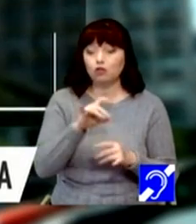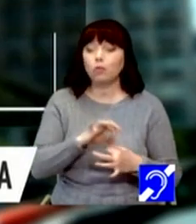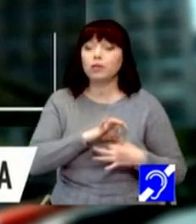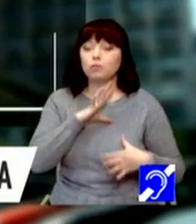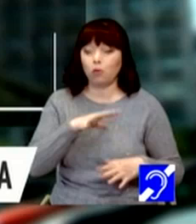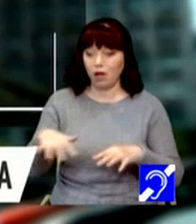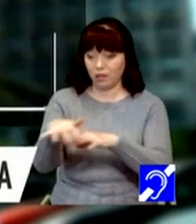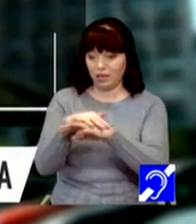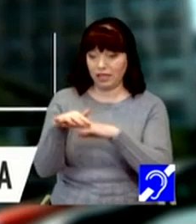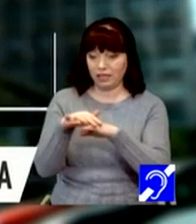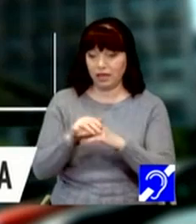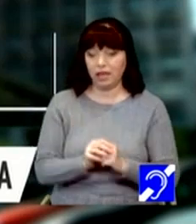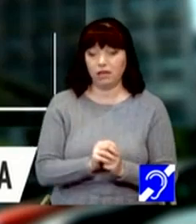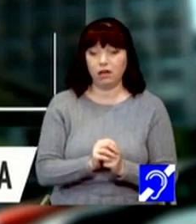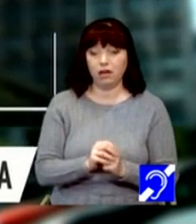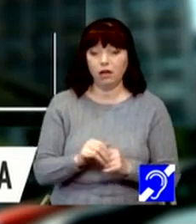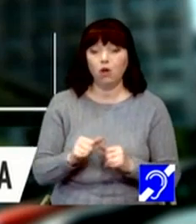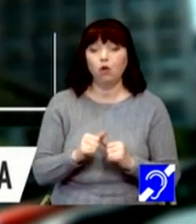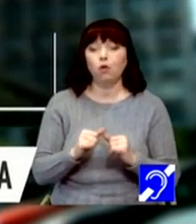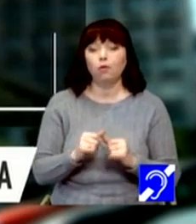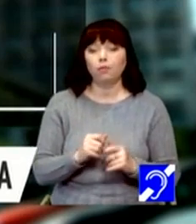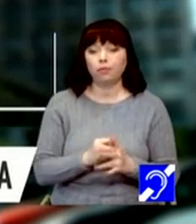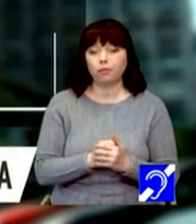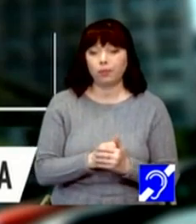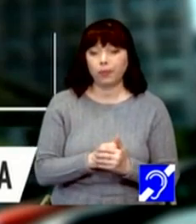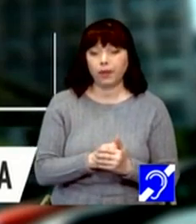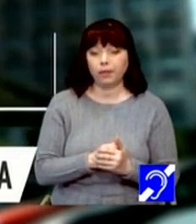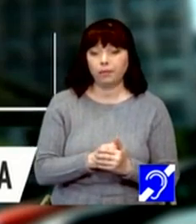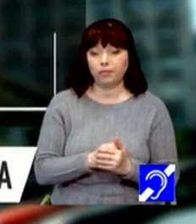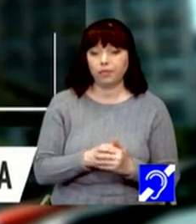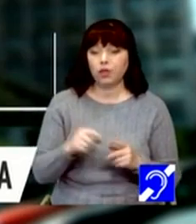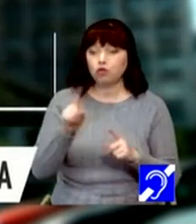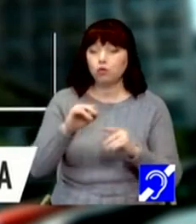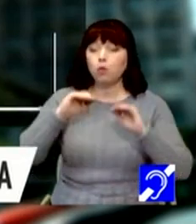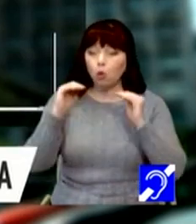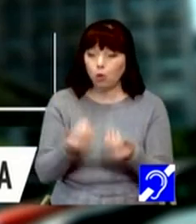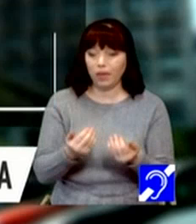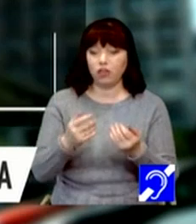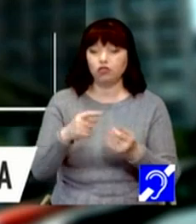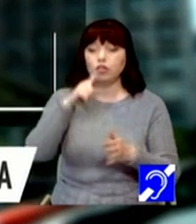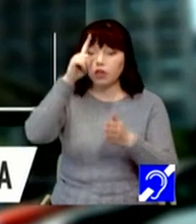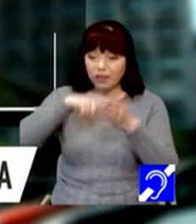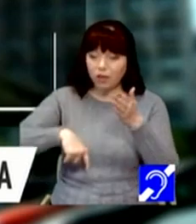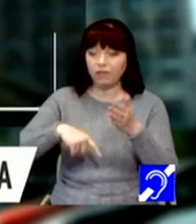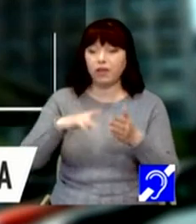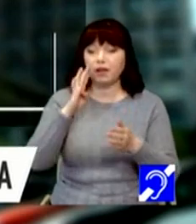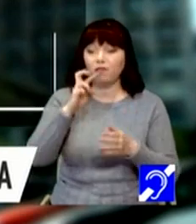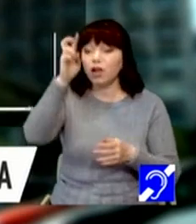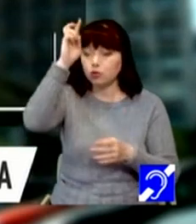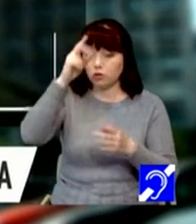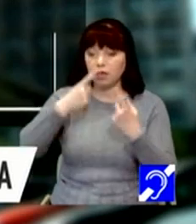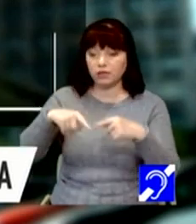populației creșterea maro deschis sfera nivelului de încredere în instituțiile guvernamentale